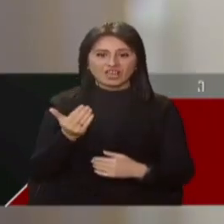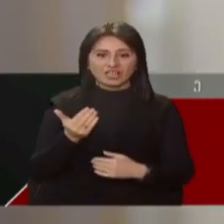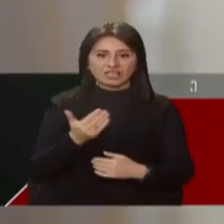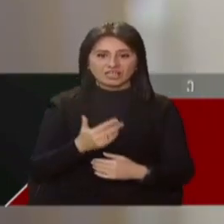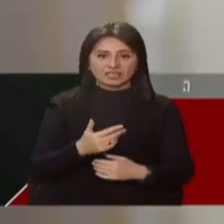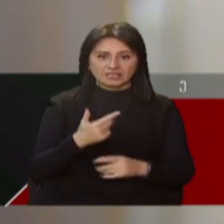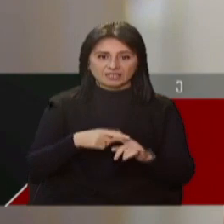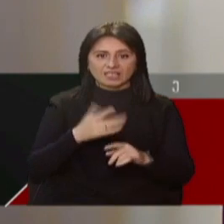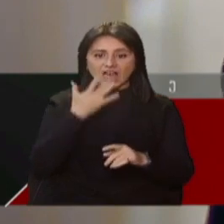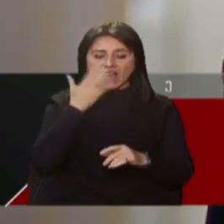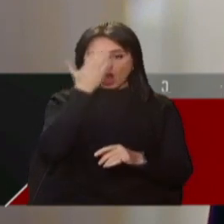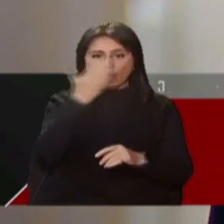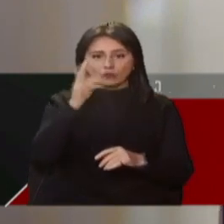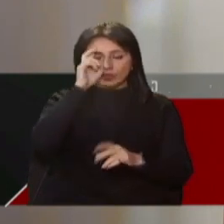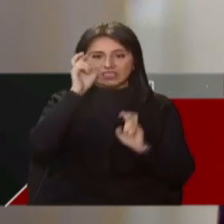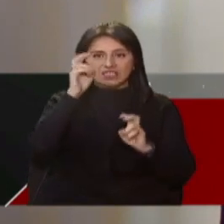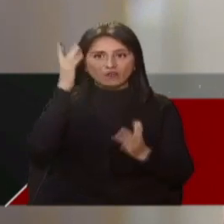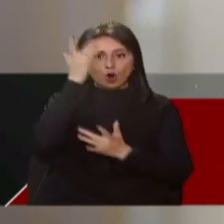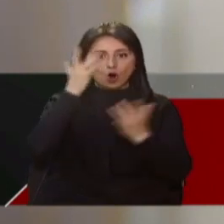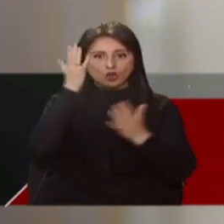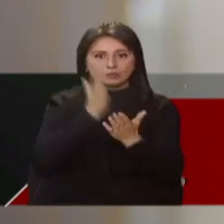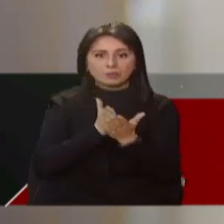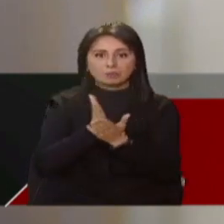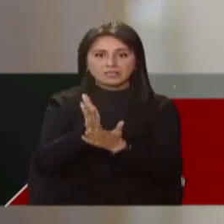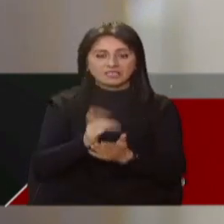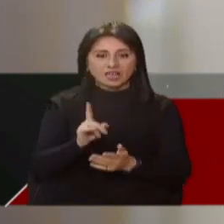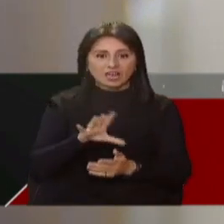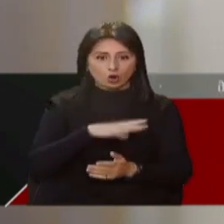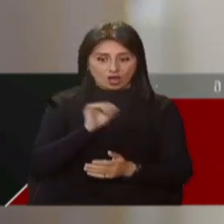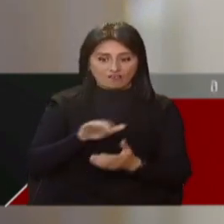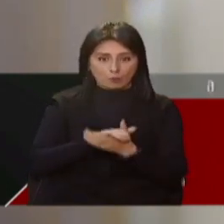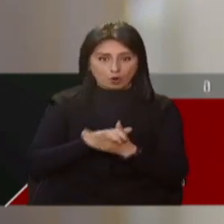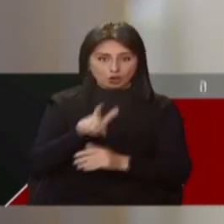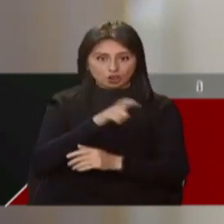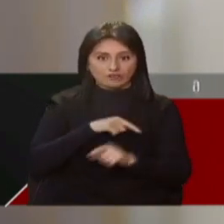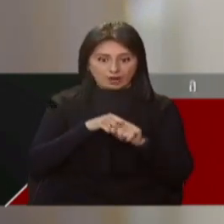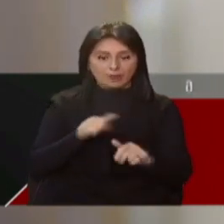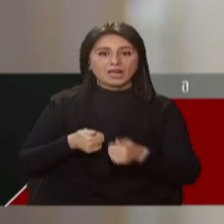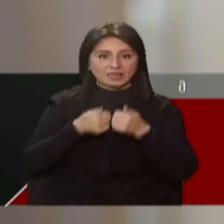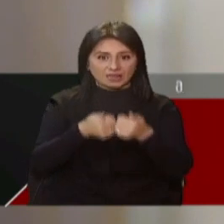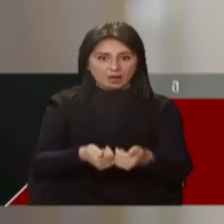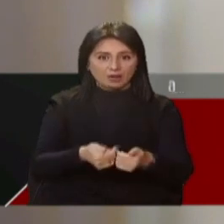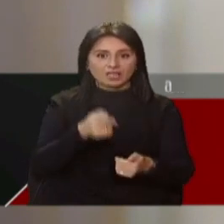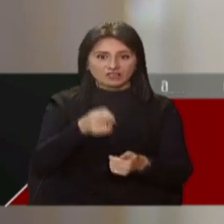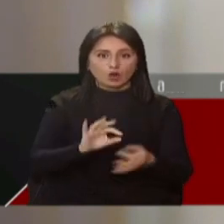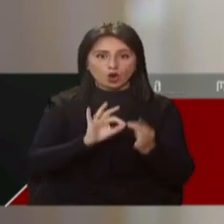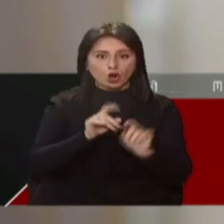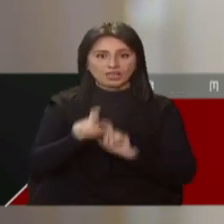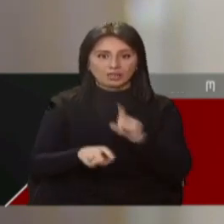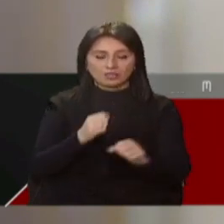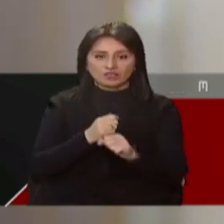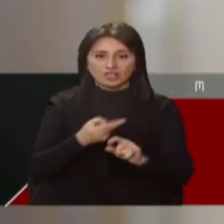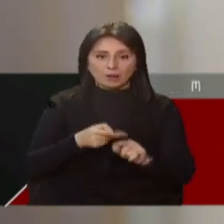Sanu cuari eronului, da sa hanci povebrevi, odsneba, da mizani, racaj, rungahte, da europoli, odjahi, seuri, amași, da gehmare, bitot, cuentul, concretul, na bicios